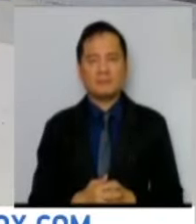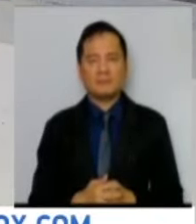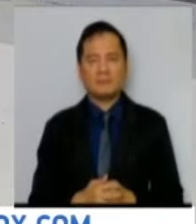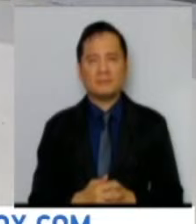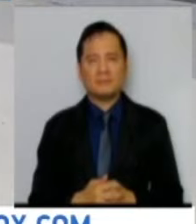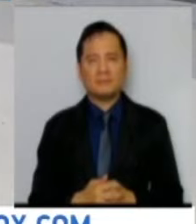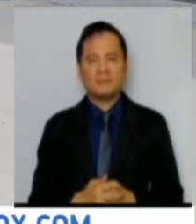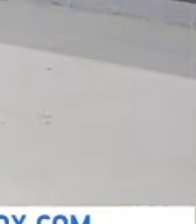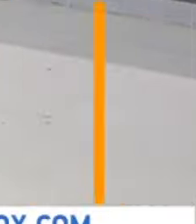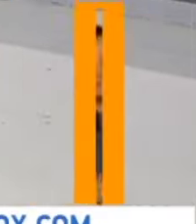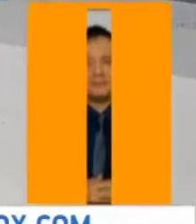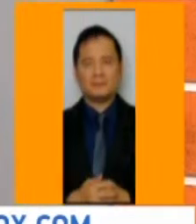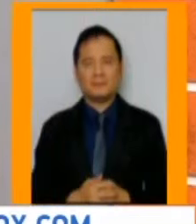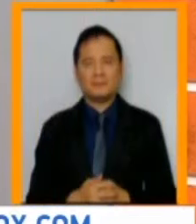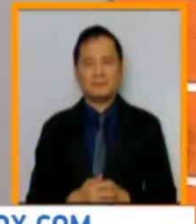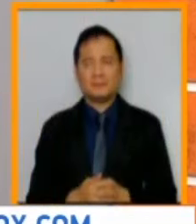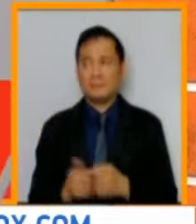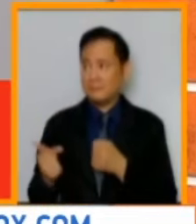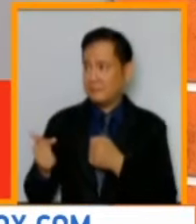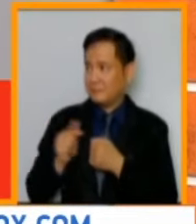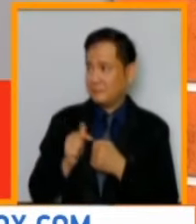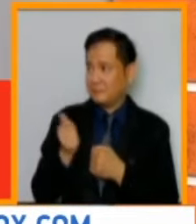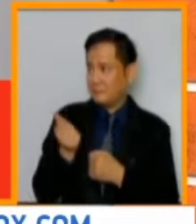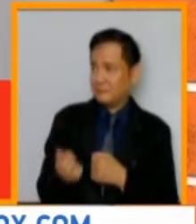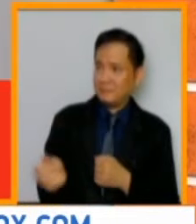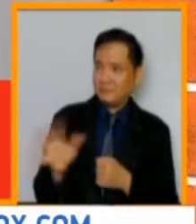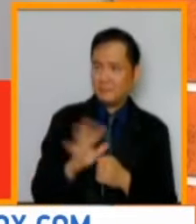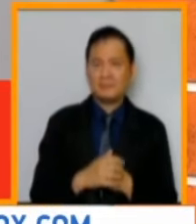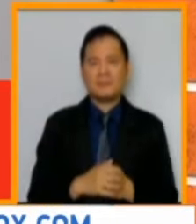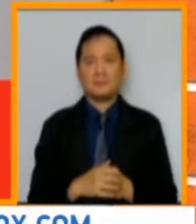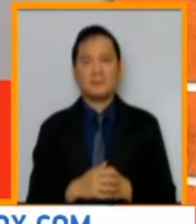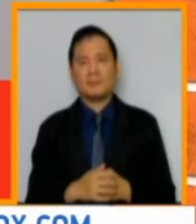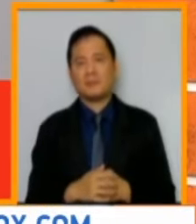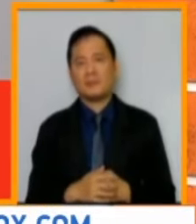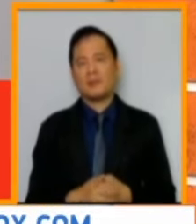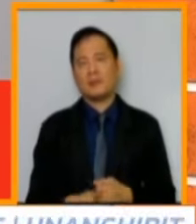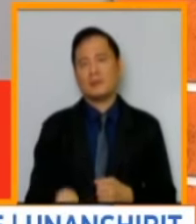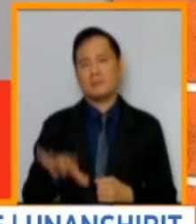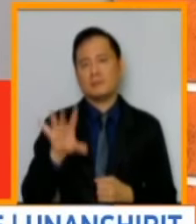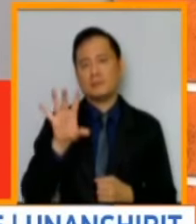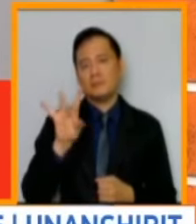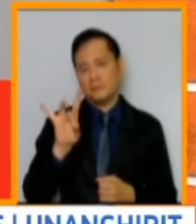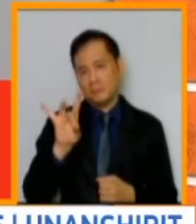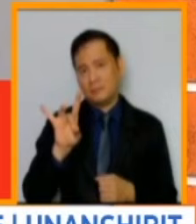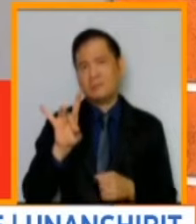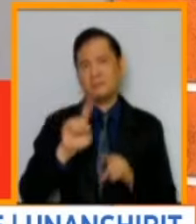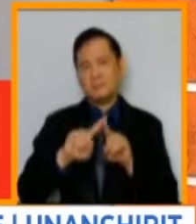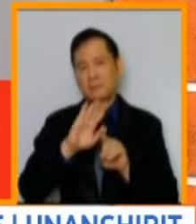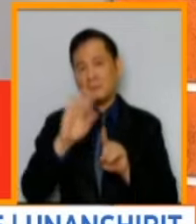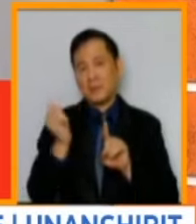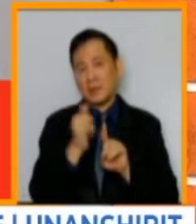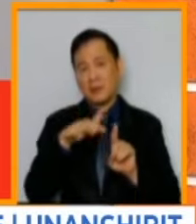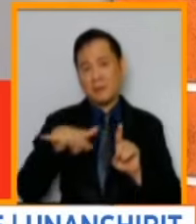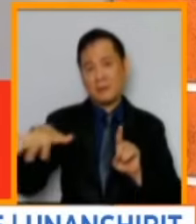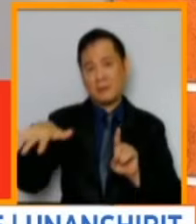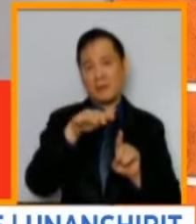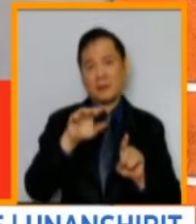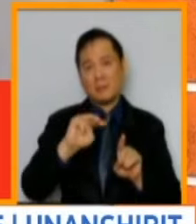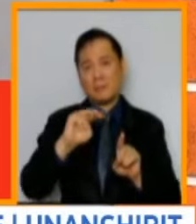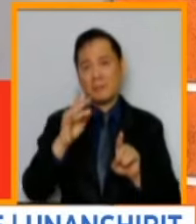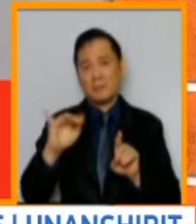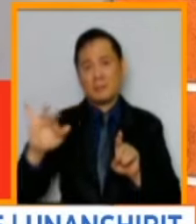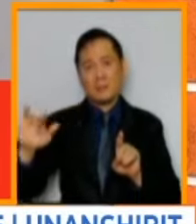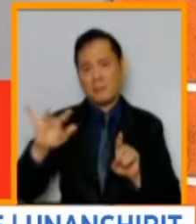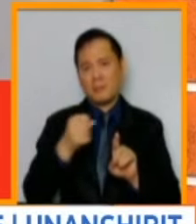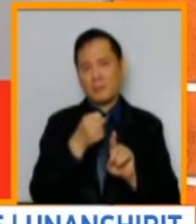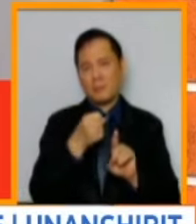Yes, Ivan, mayong buntag, walong barangay sa bayan ng Medina sa Misamis Oriental ang binaha dahil sa malalakas na ulan na naranasan